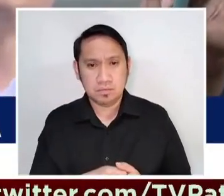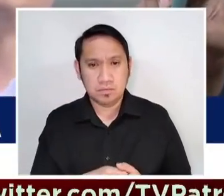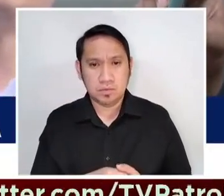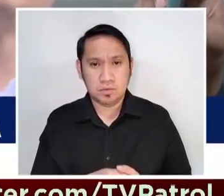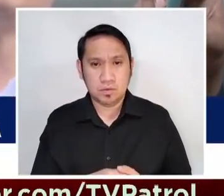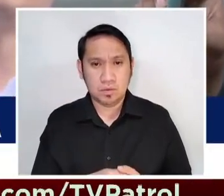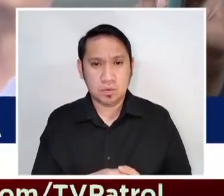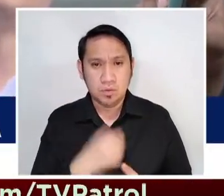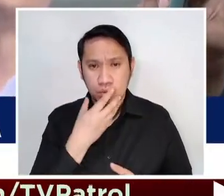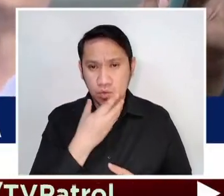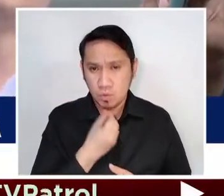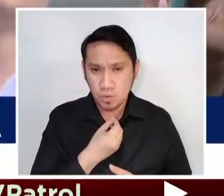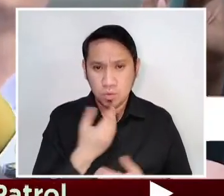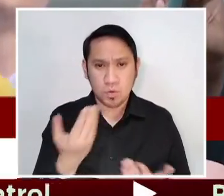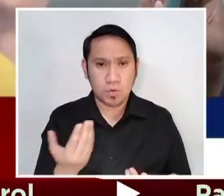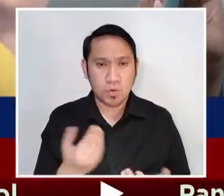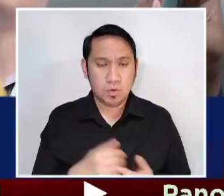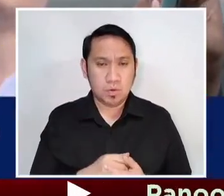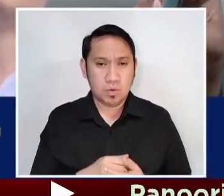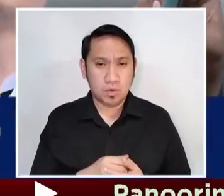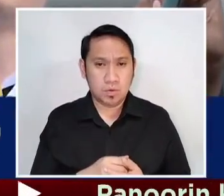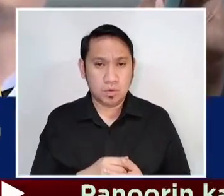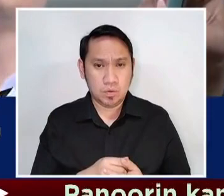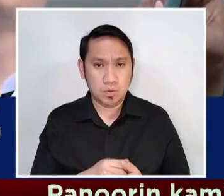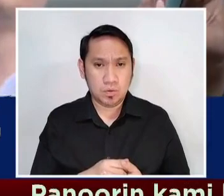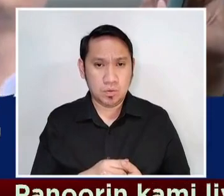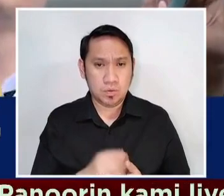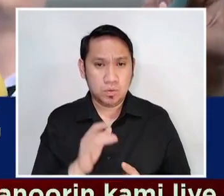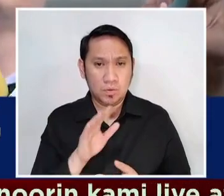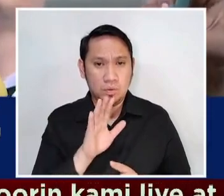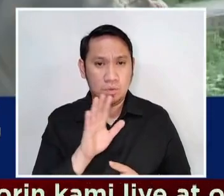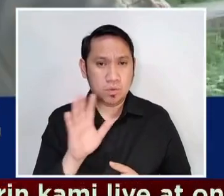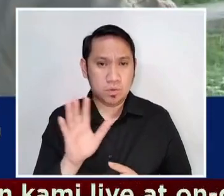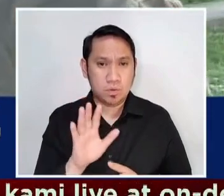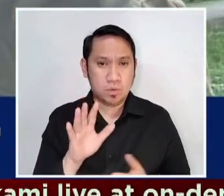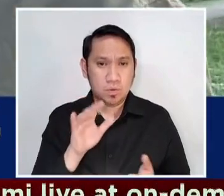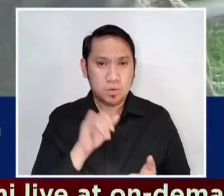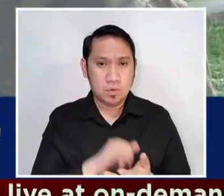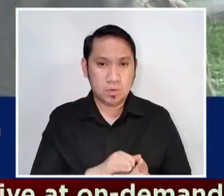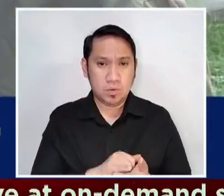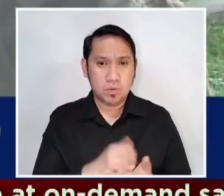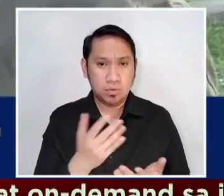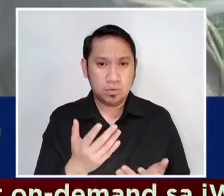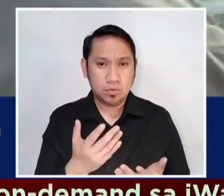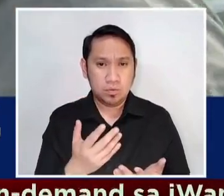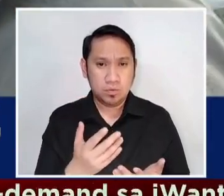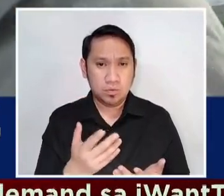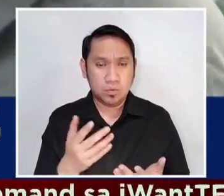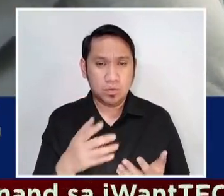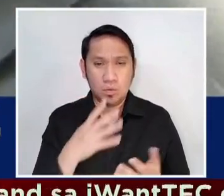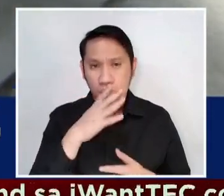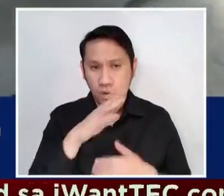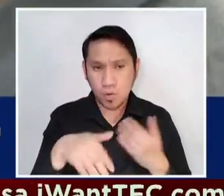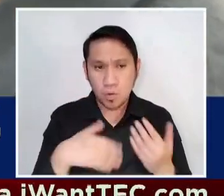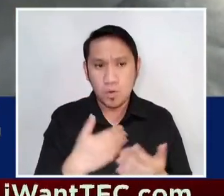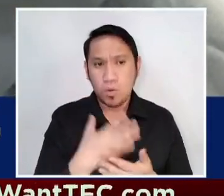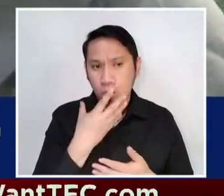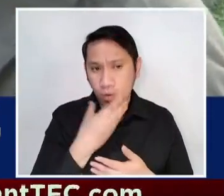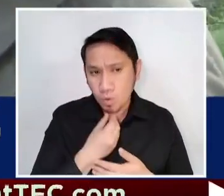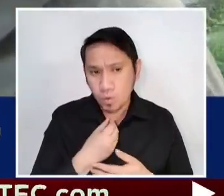interest. At least for reckless imprudence, it's already there. That is being already sought. All possible suspects